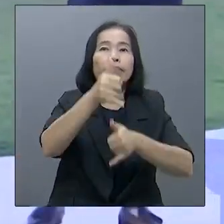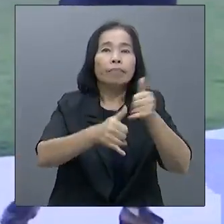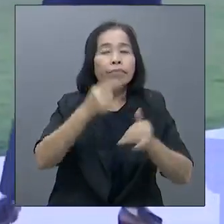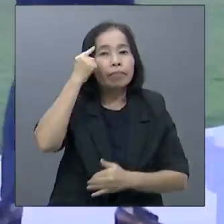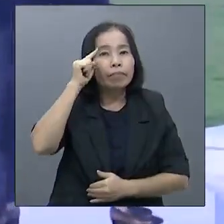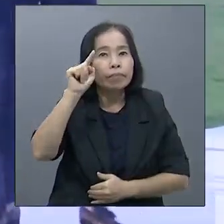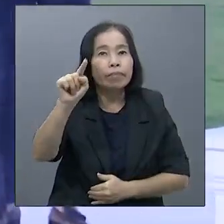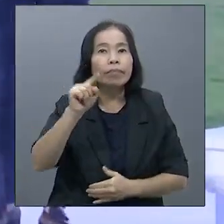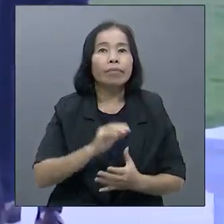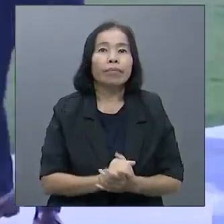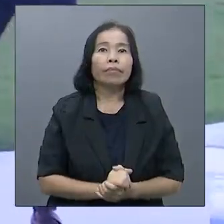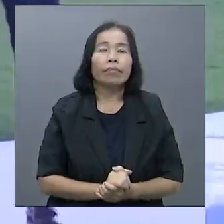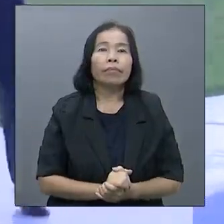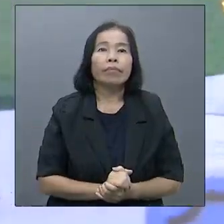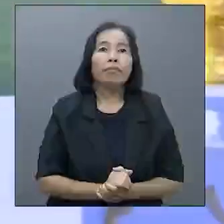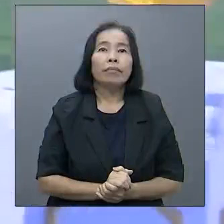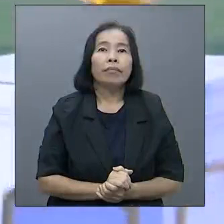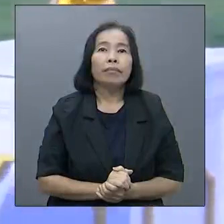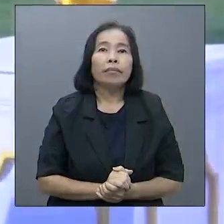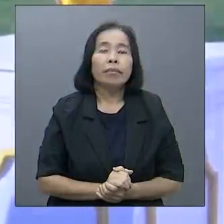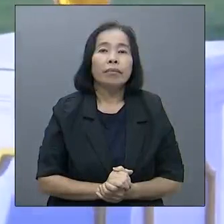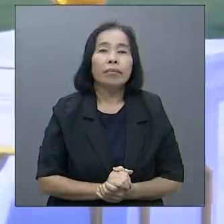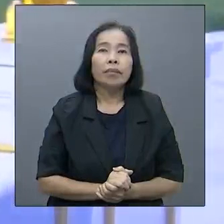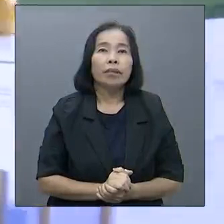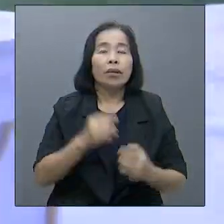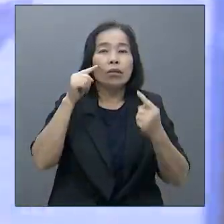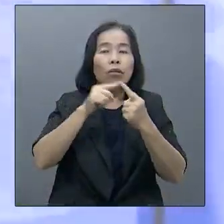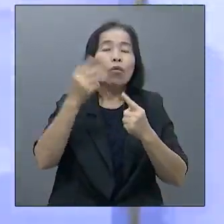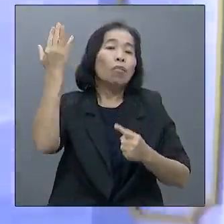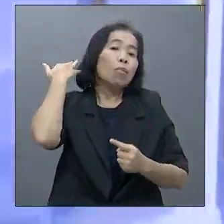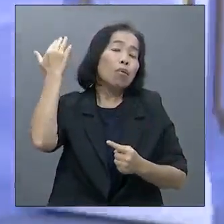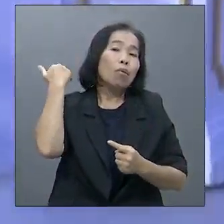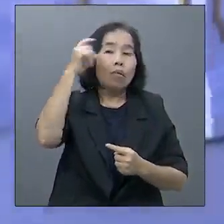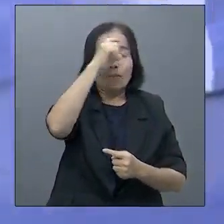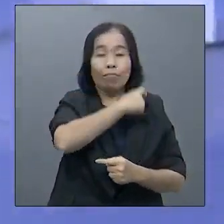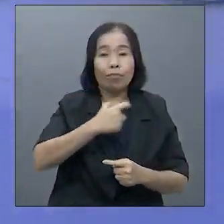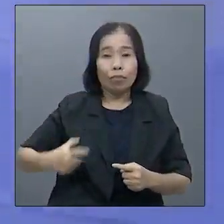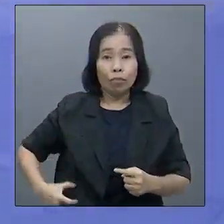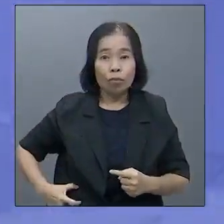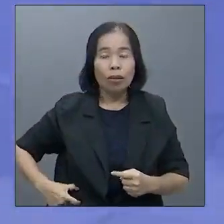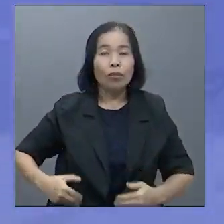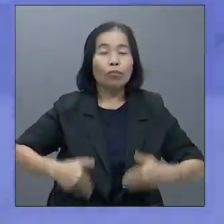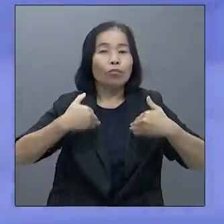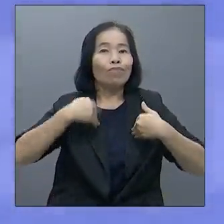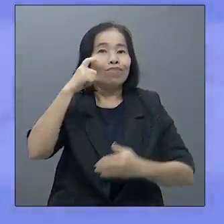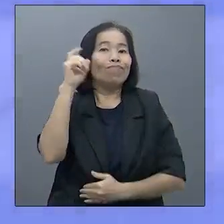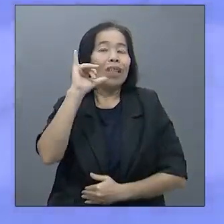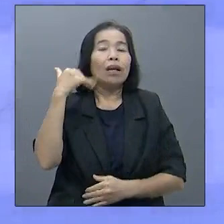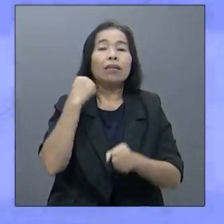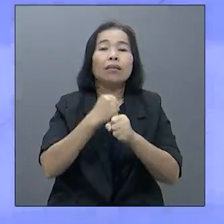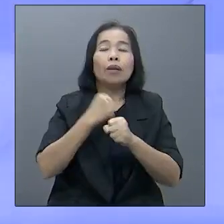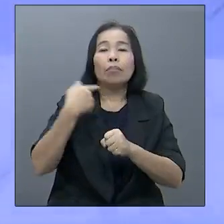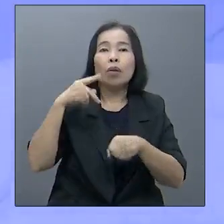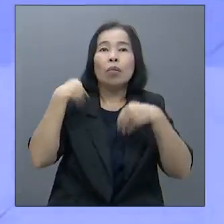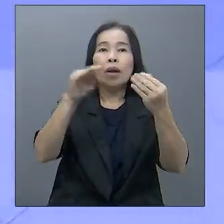พระมหากรุณาธิคุณซึ่งตลอดรัชสมัยของพระองค์ทรงปฏิบัติพระราชกรณียกิจเพื่อประโยชน์ของประเทศไทยและ